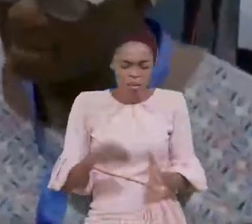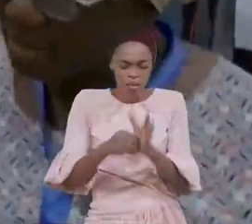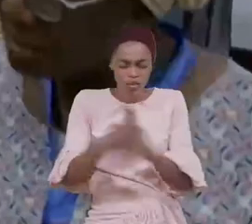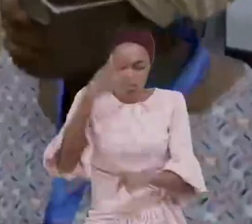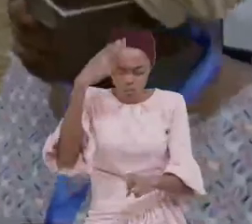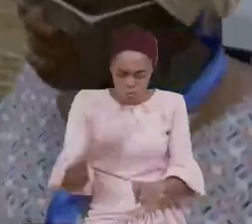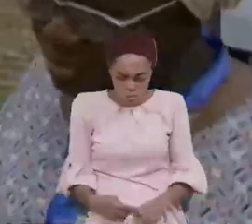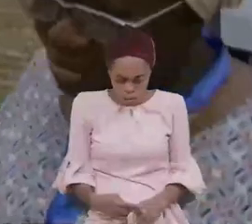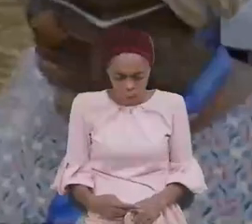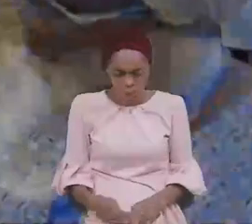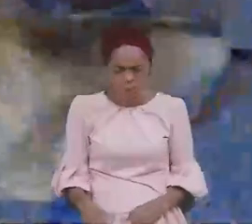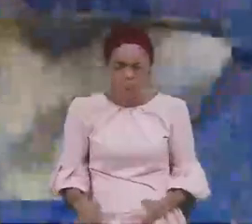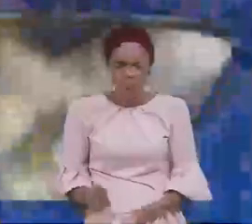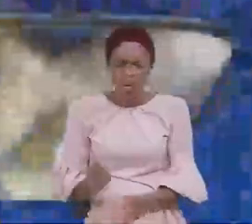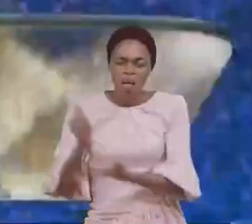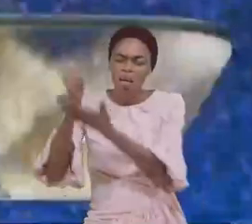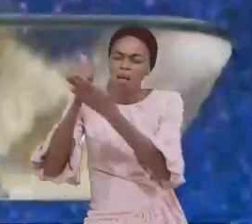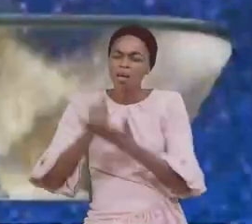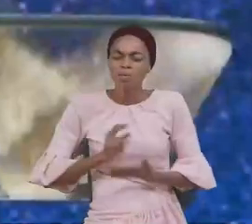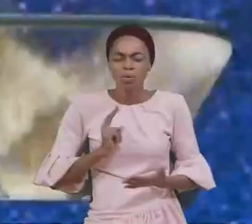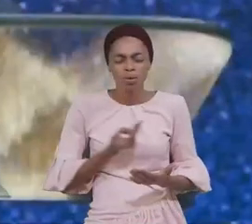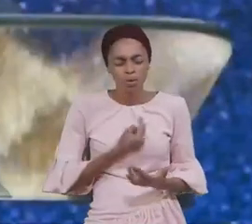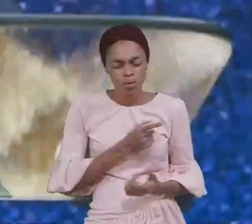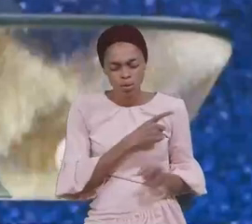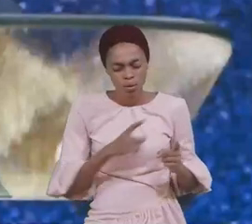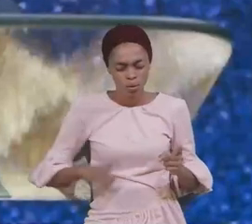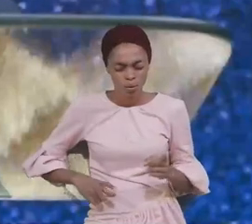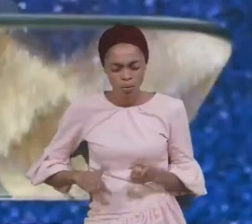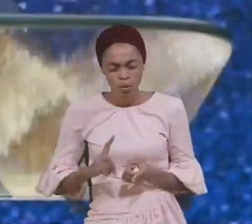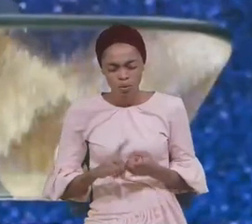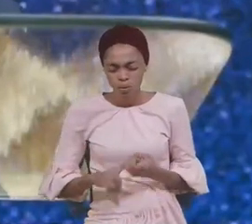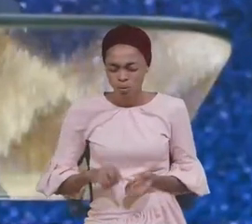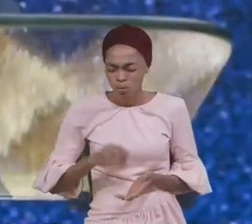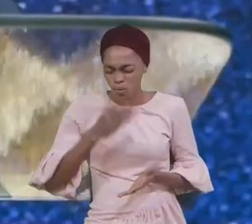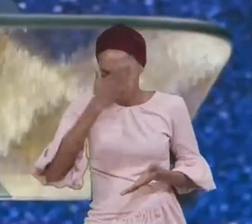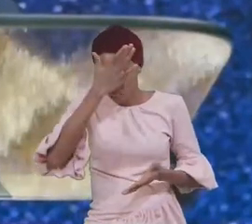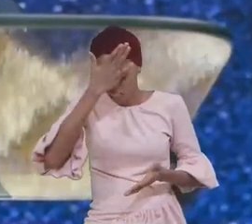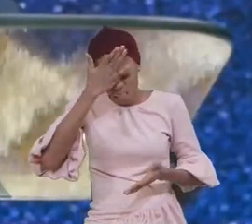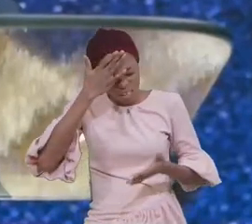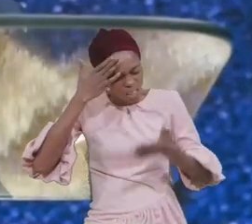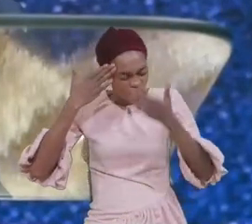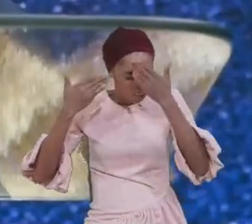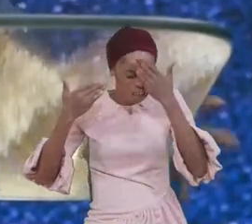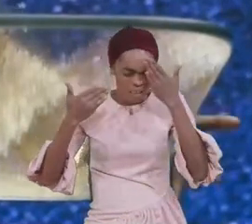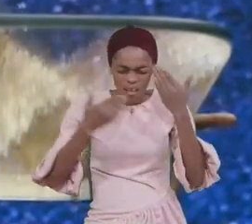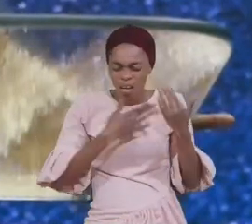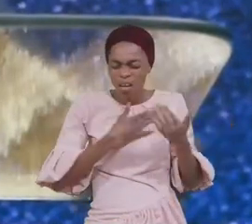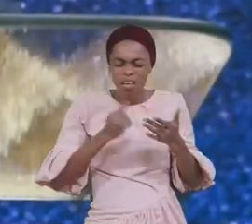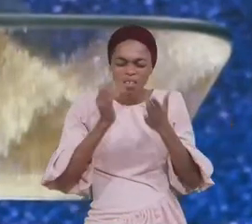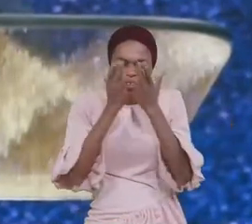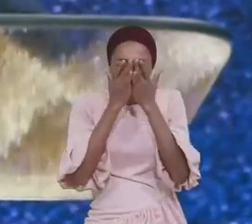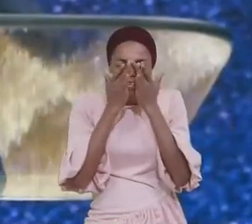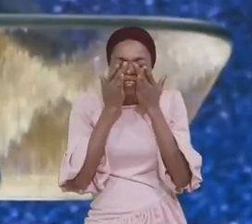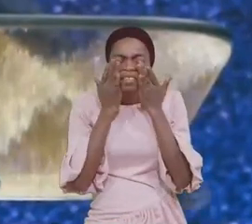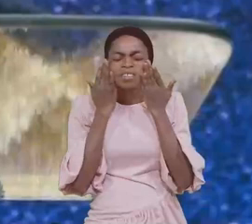Aide-nous, Seigneur, à essuyer la transpiration, la sueur,